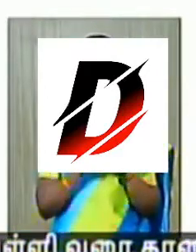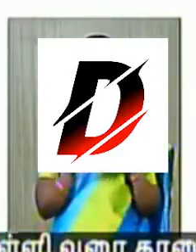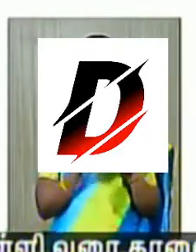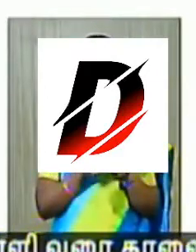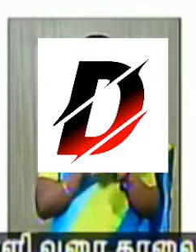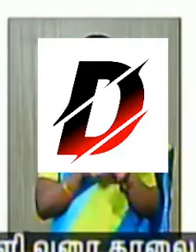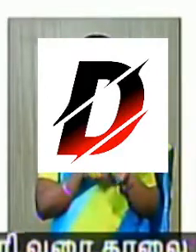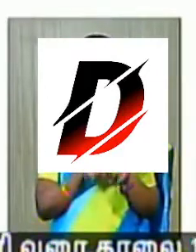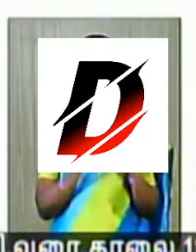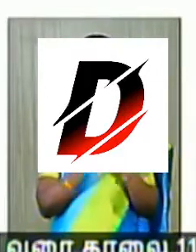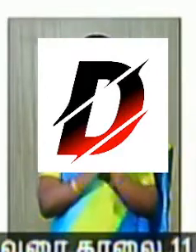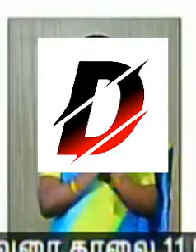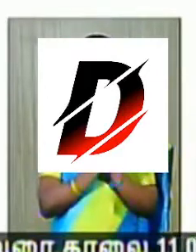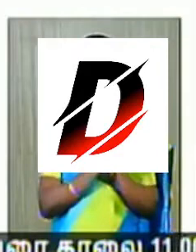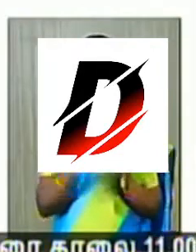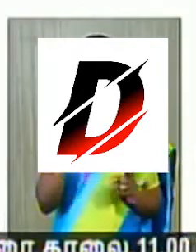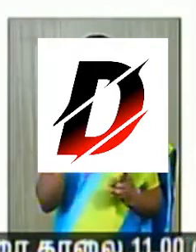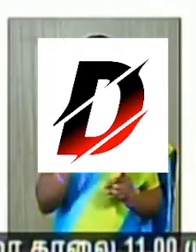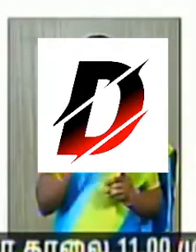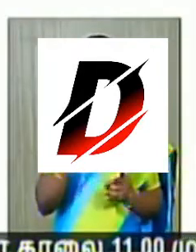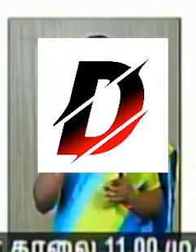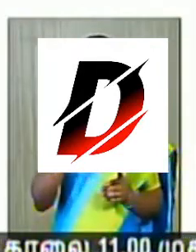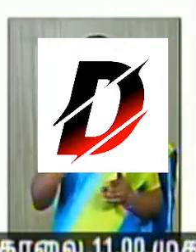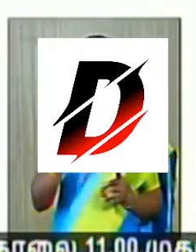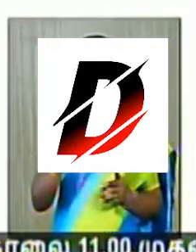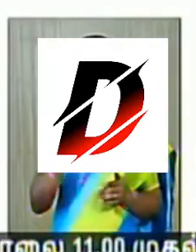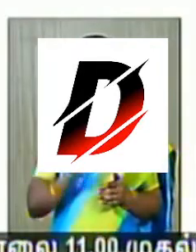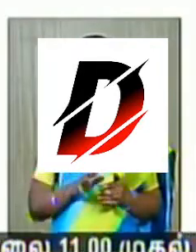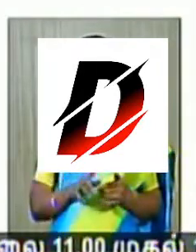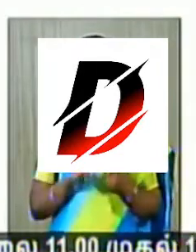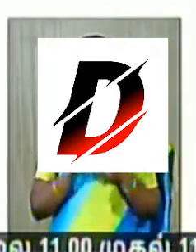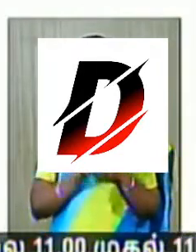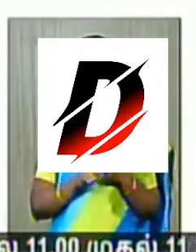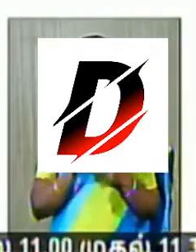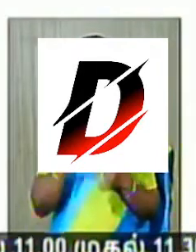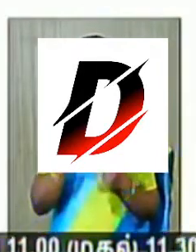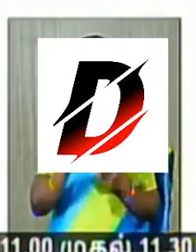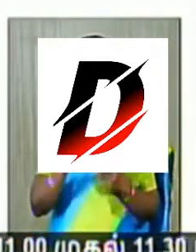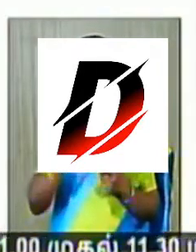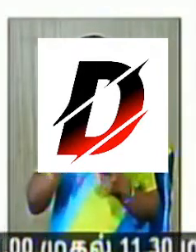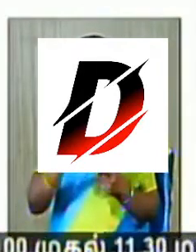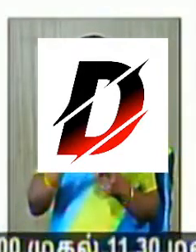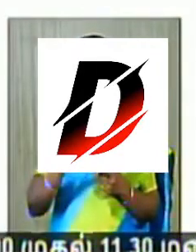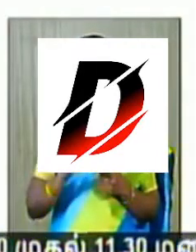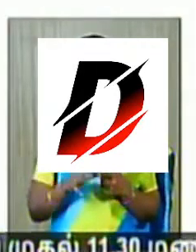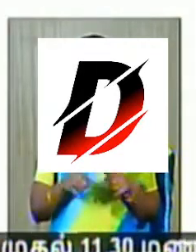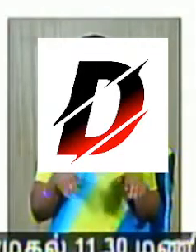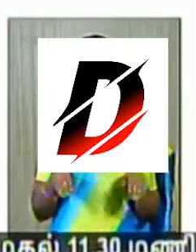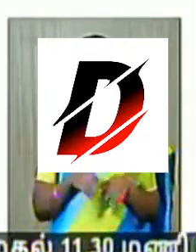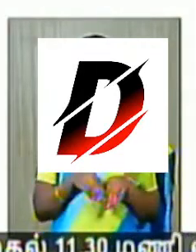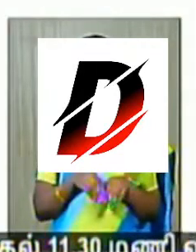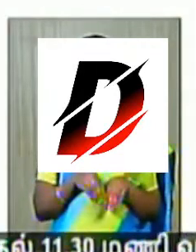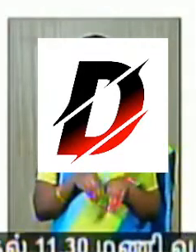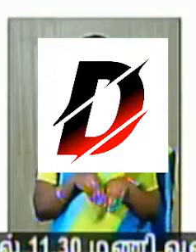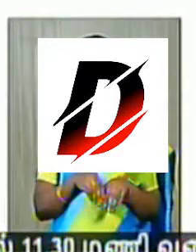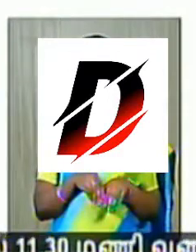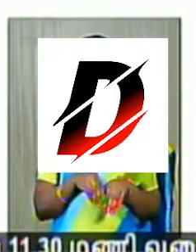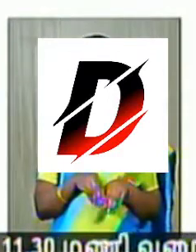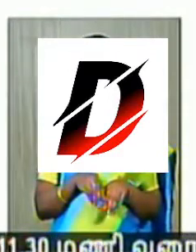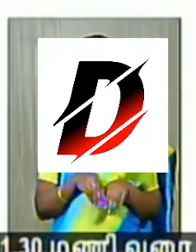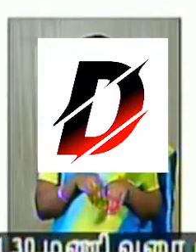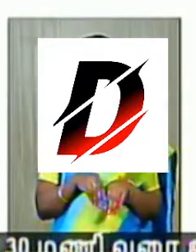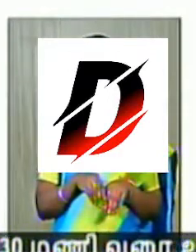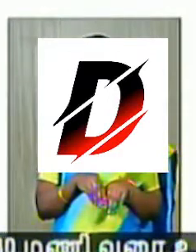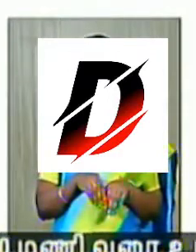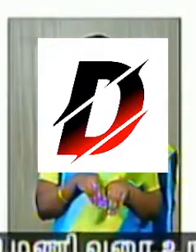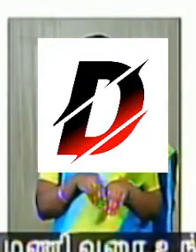அப்போ -3-6 கூட்டினா கிடைக்கிறது -9, அதோட 18 நம்ம கூட்டுறோம், கூட்டமாக கிடைக்கிறது 7. அப்படியா,